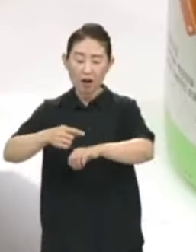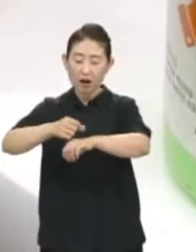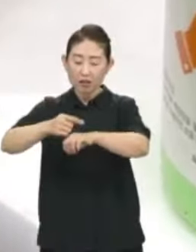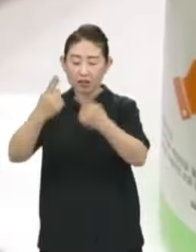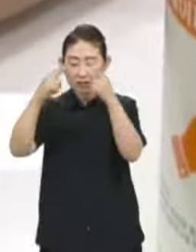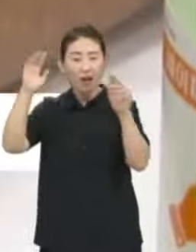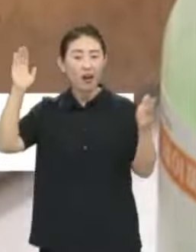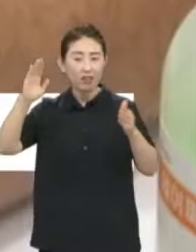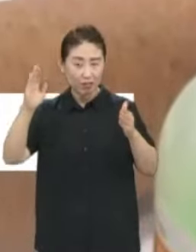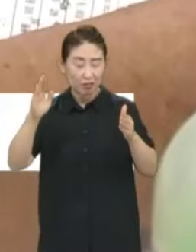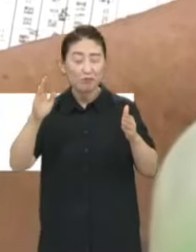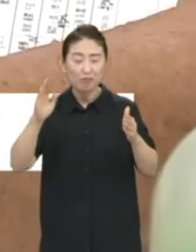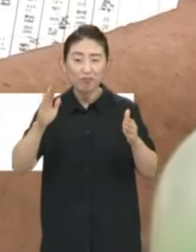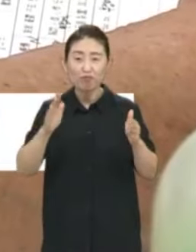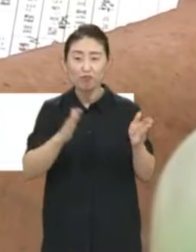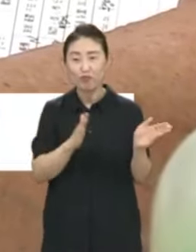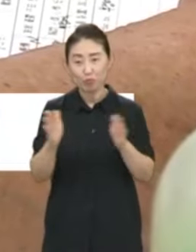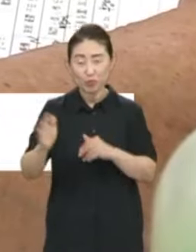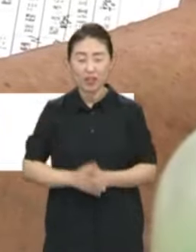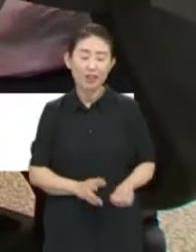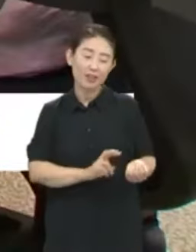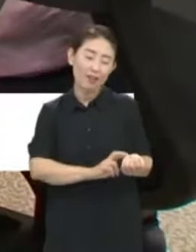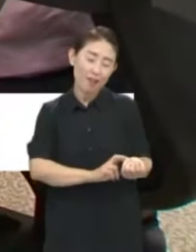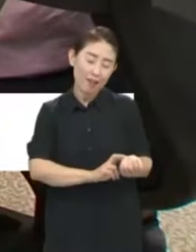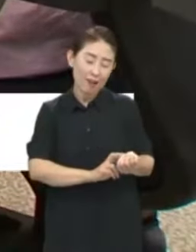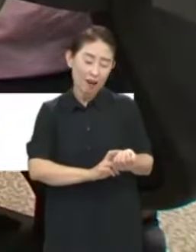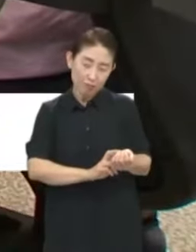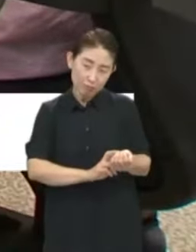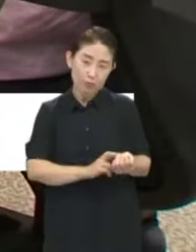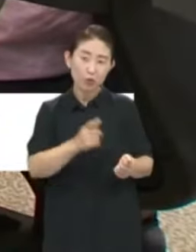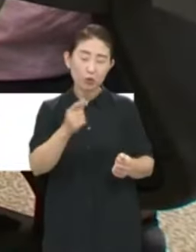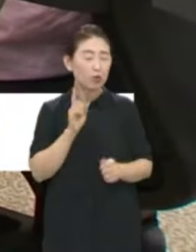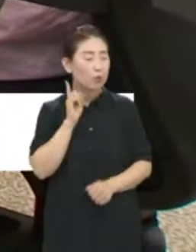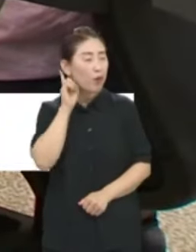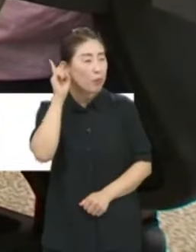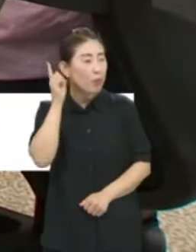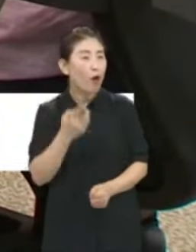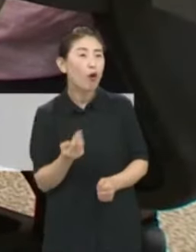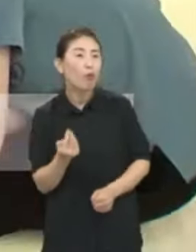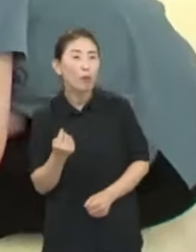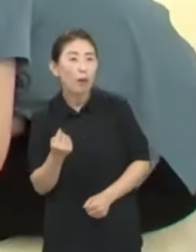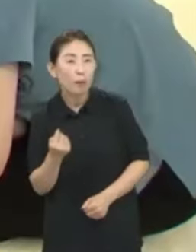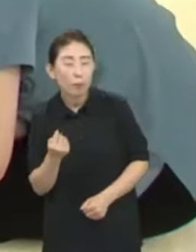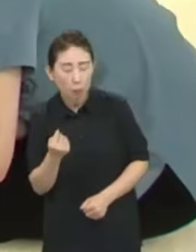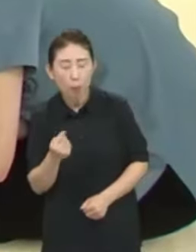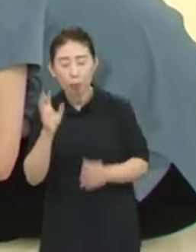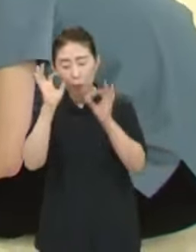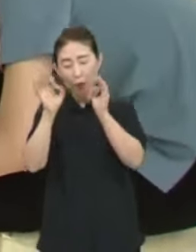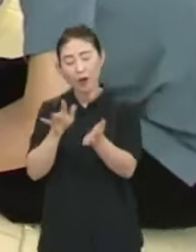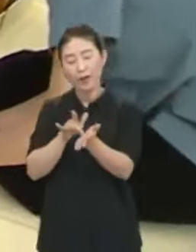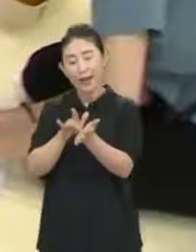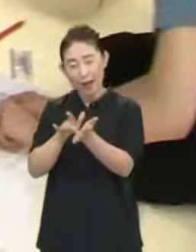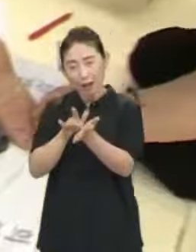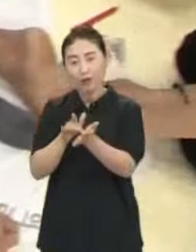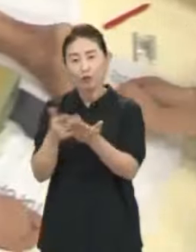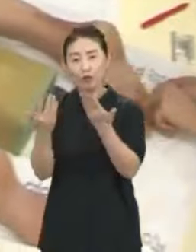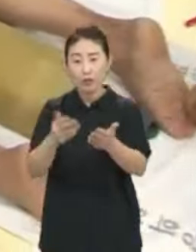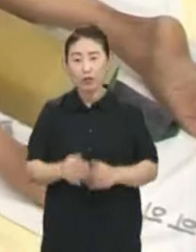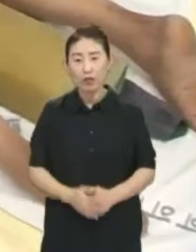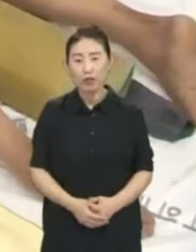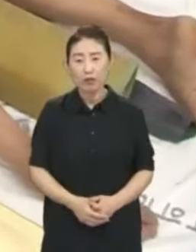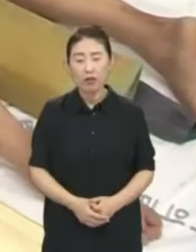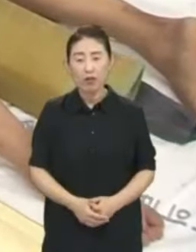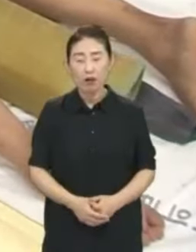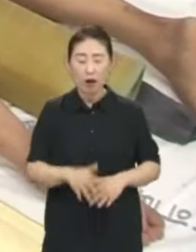진료소입니다. 우선 혈압과 맥박, 문진을 통해 적절한 처방이 내려집니다. 한평생 거친 농산일로